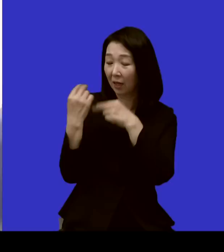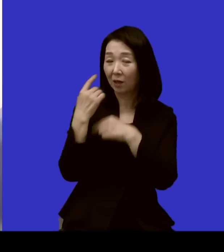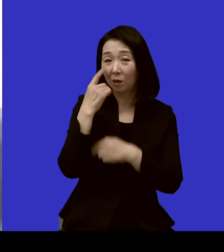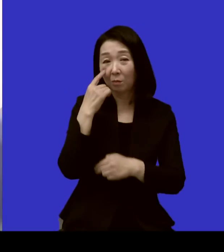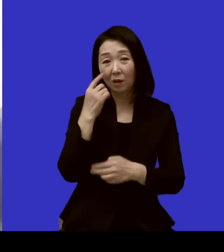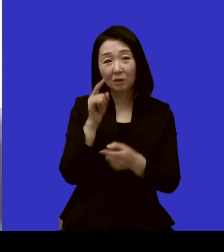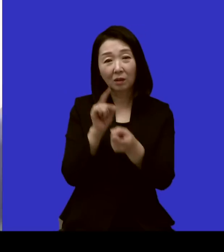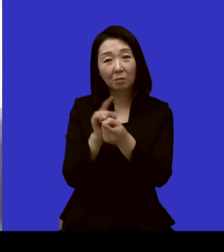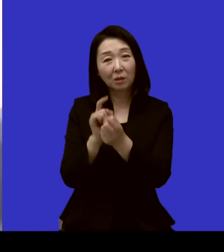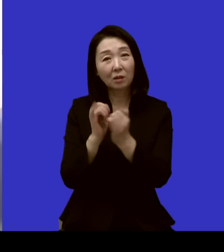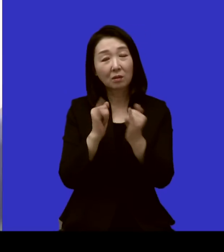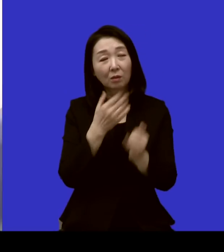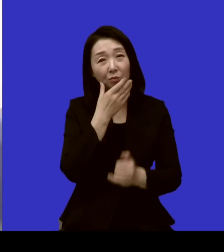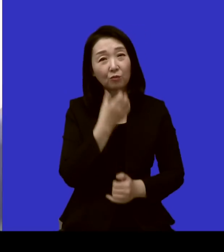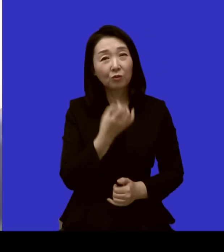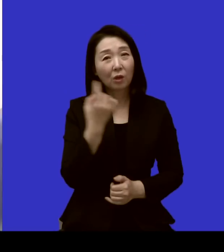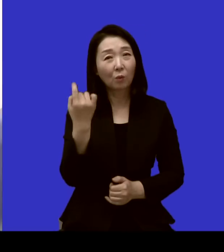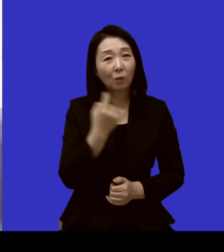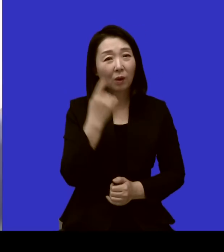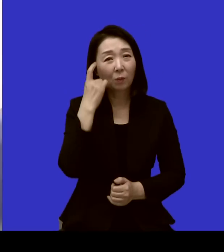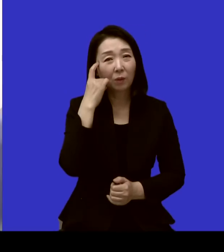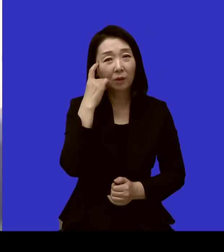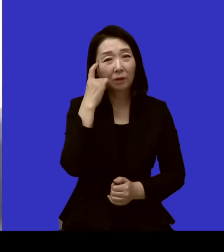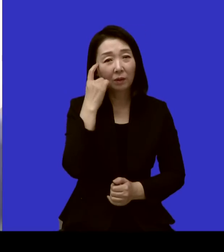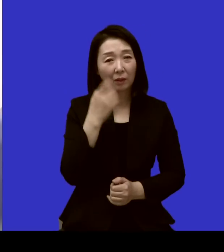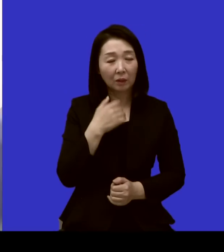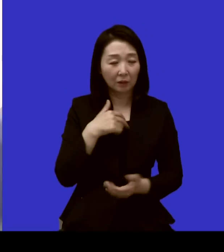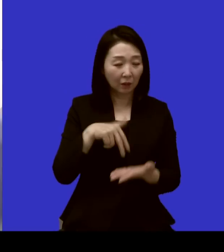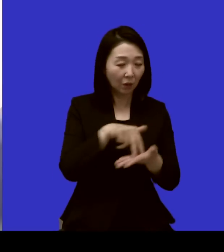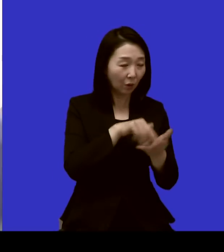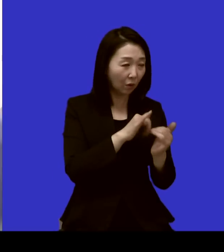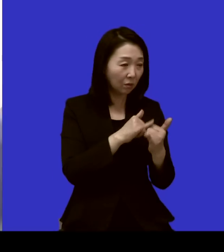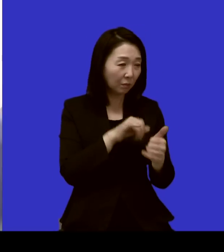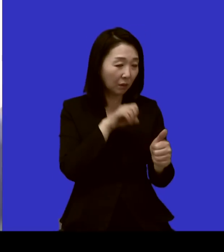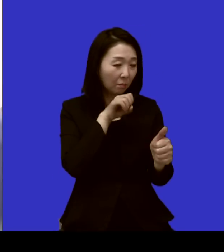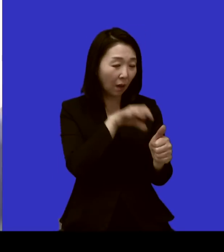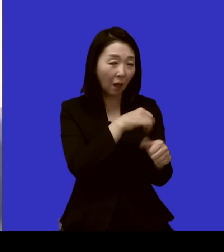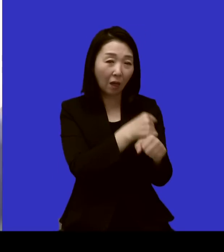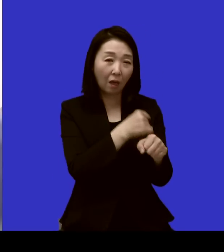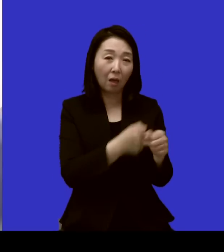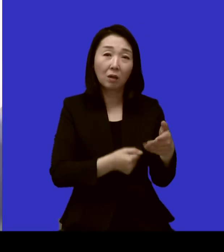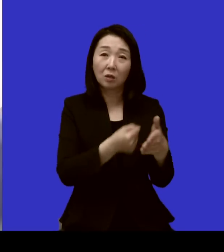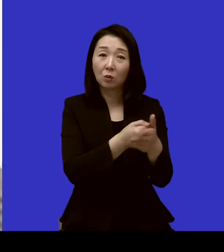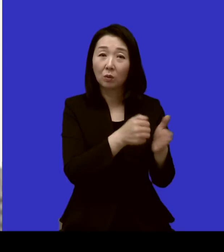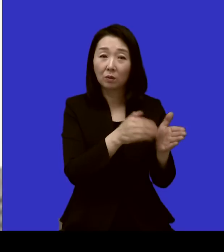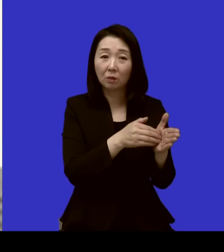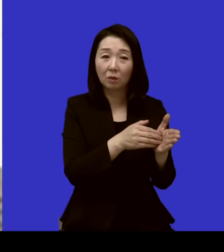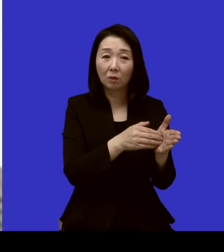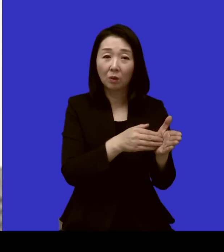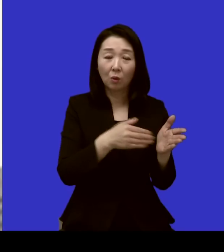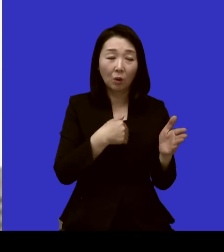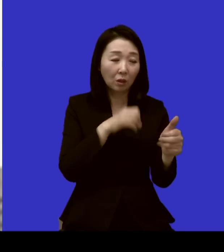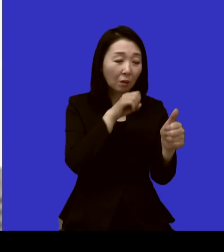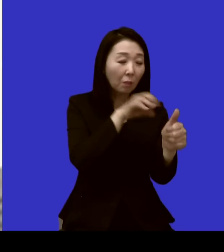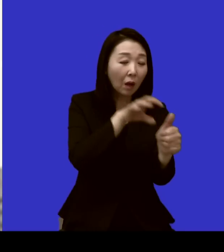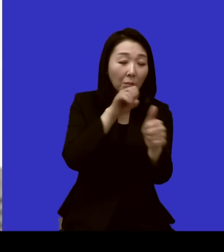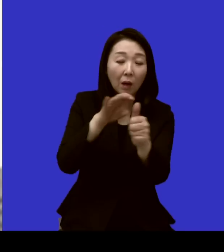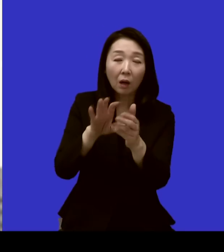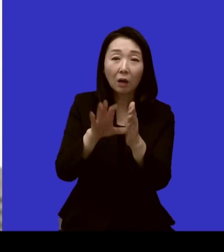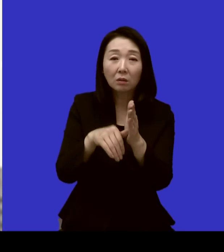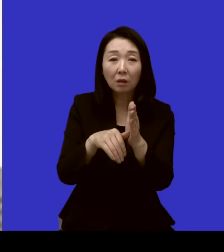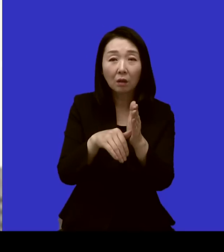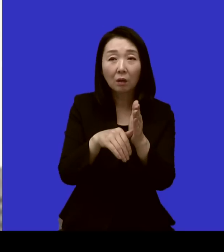나를 만나는 사람들은 다 불행해질까? 내가 외로운 사람들한테 말을 건넨다라고 결심을 했는데 왜 내가 말을 건네면 이렇게